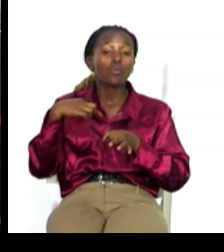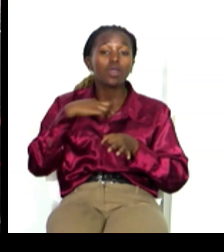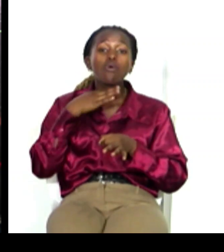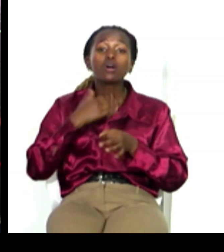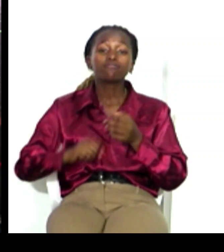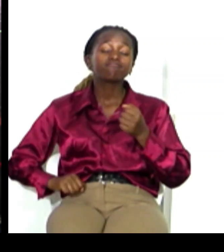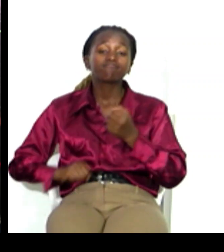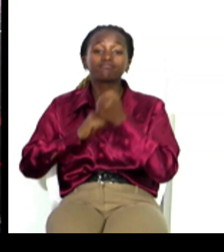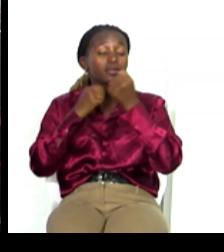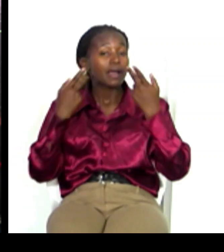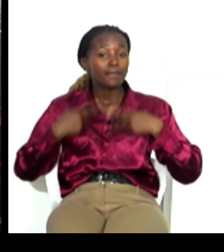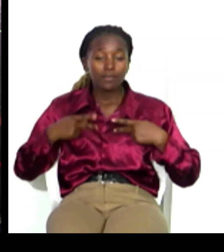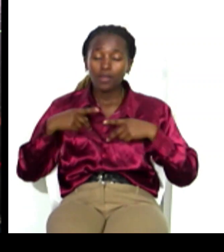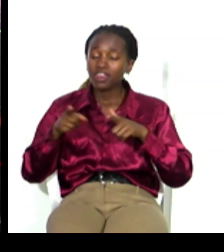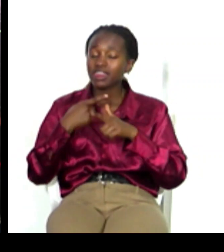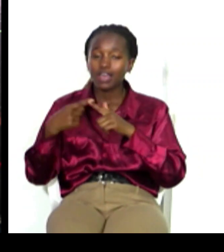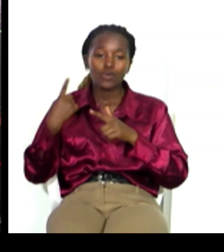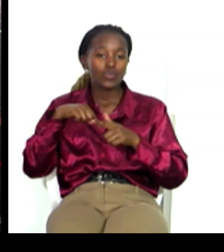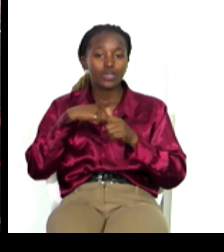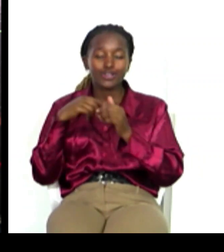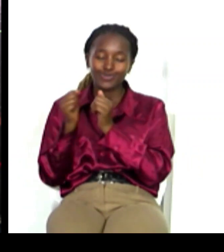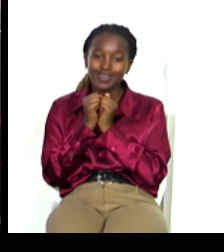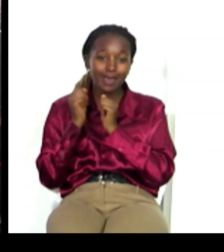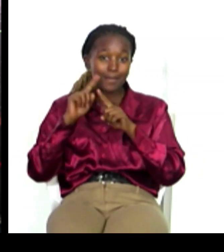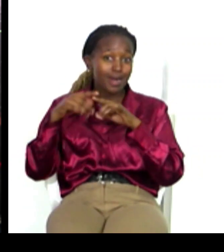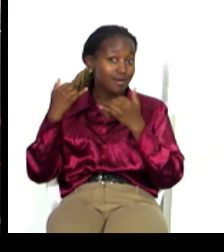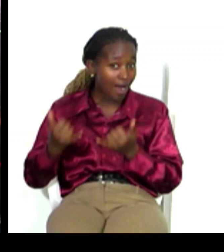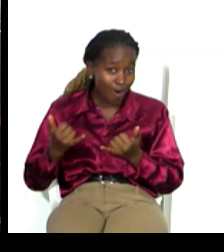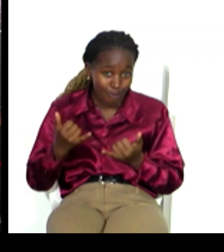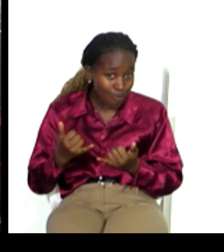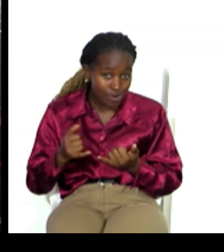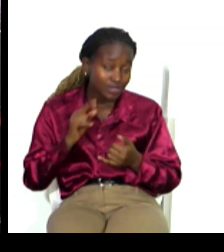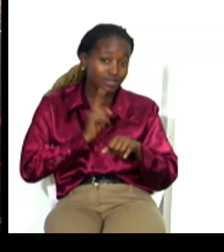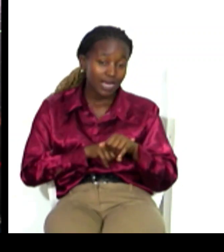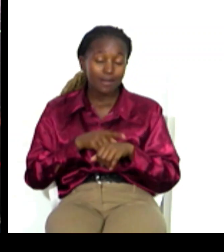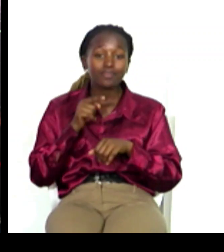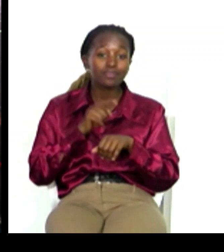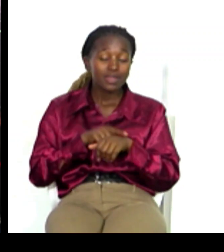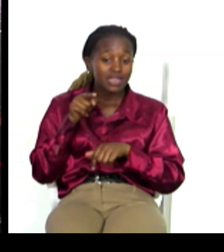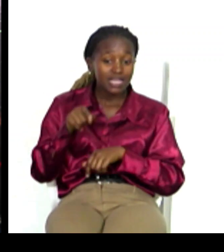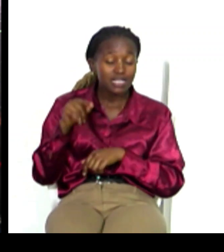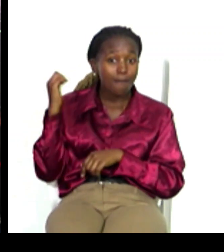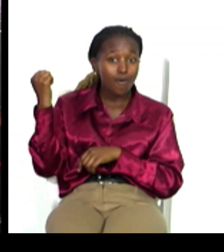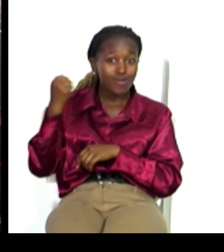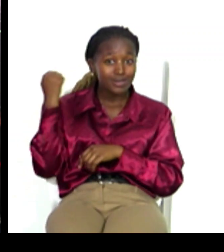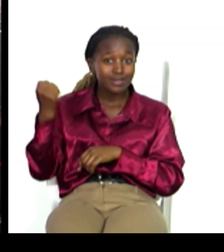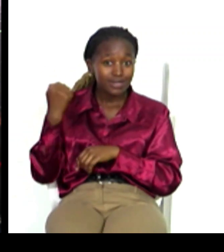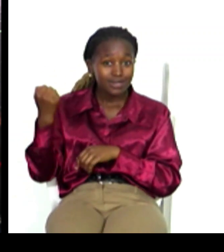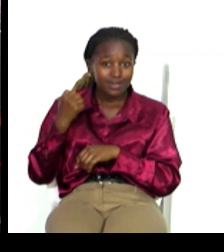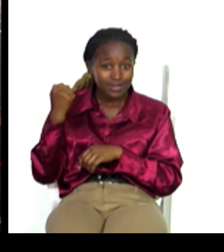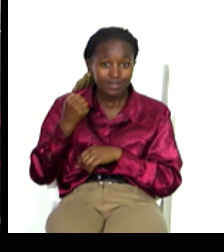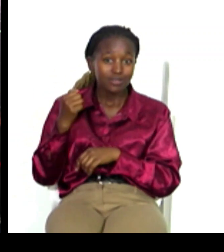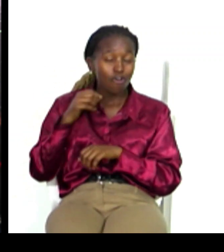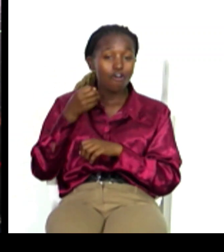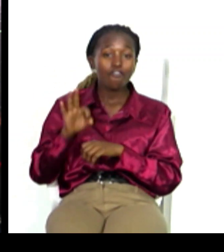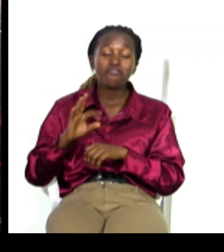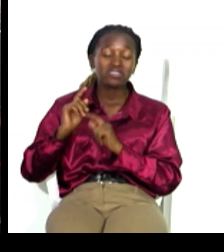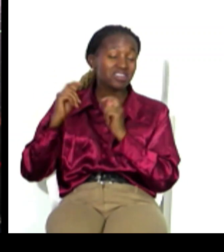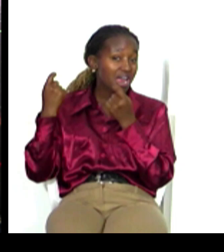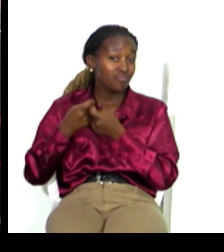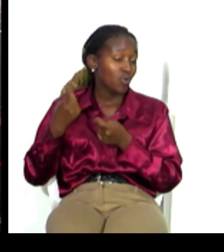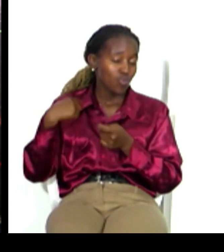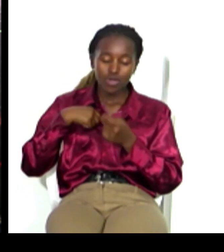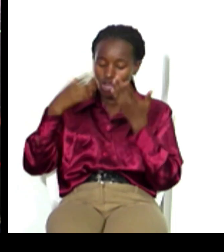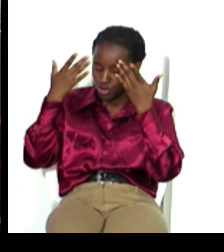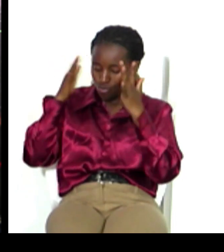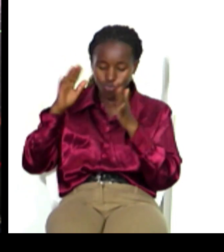wanafanya pamoja. They were together. But right now, the time that hii siasa ya tribal politics itaisha, we don't know that is when. Hiyo